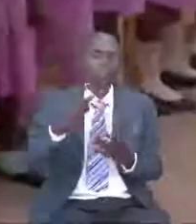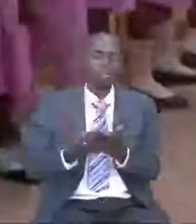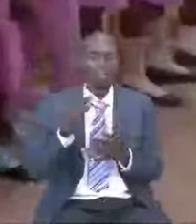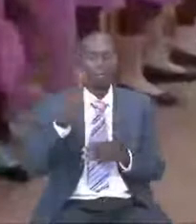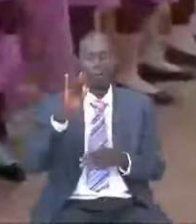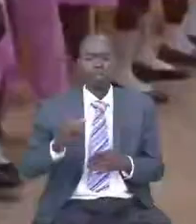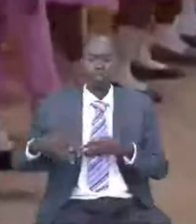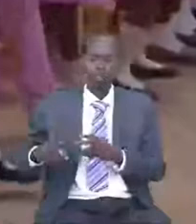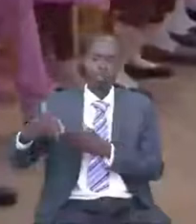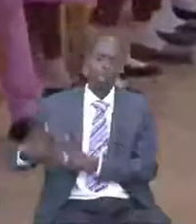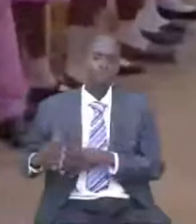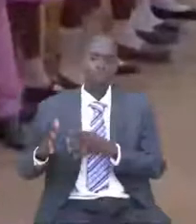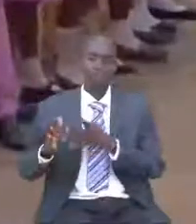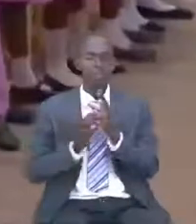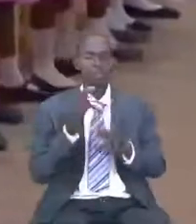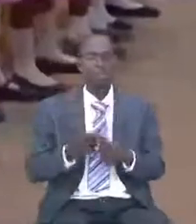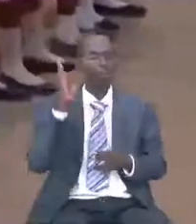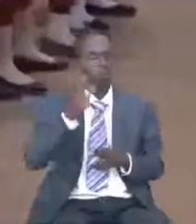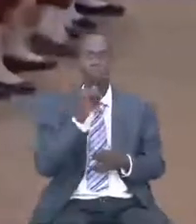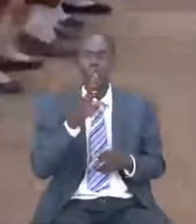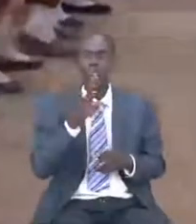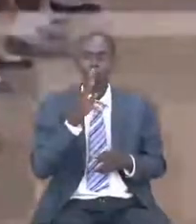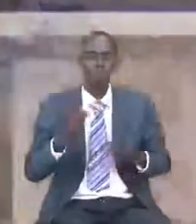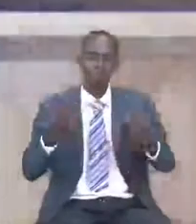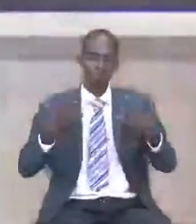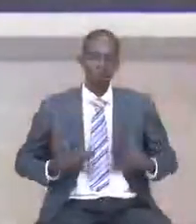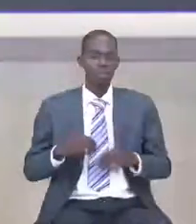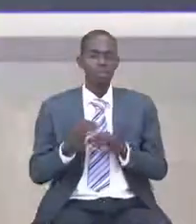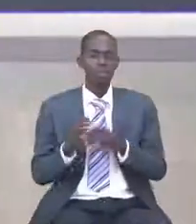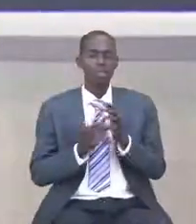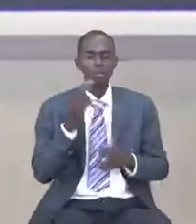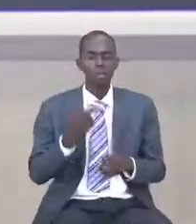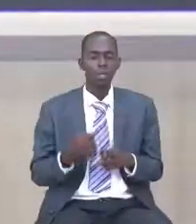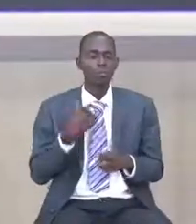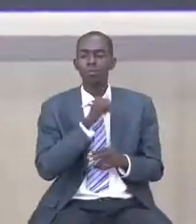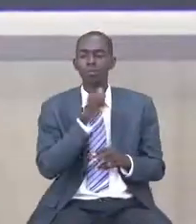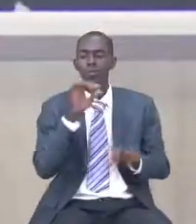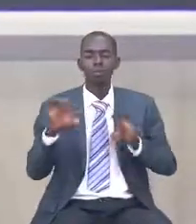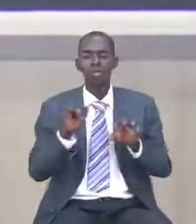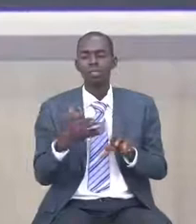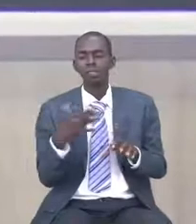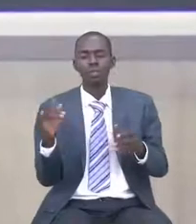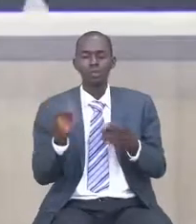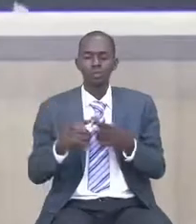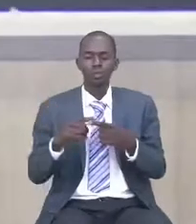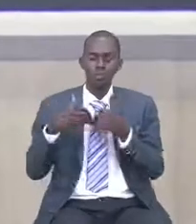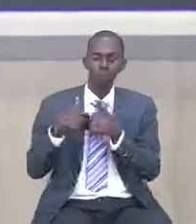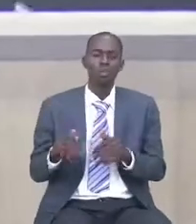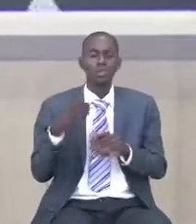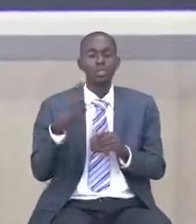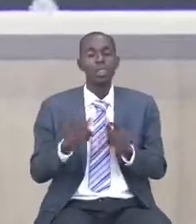pas en arrière. Nous n'allons pas tomber le long du chemin. Nous ne serons pas découragés. Et nous ne ferons